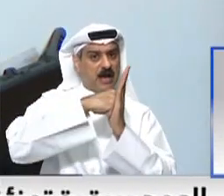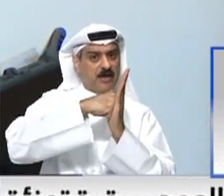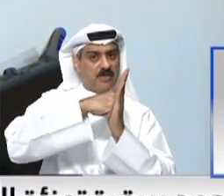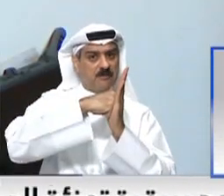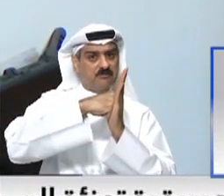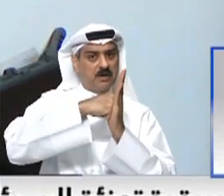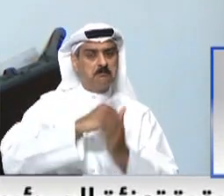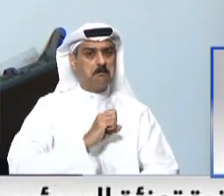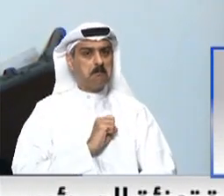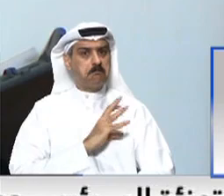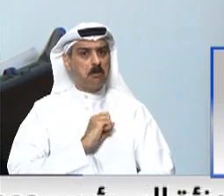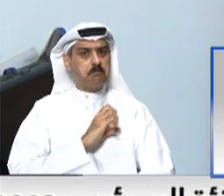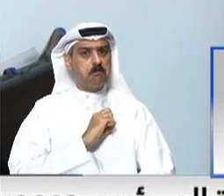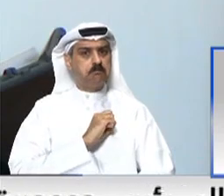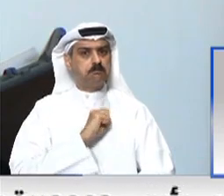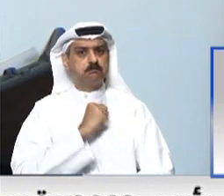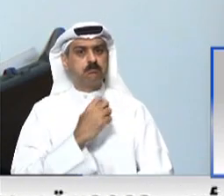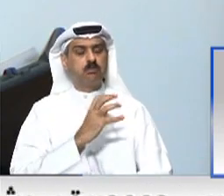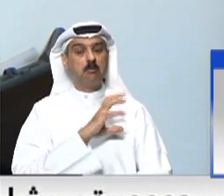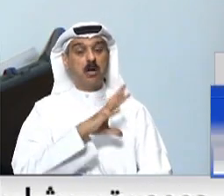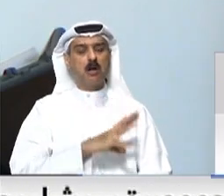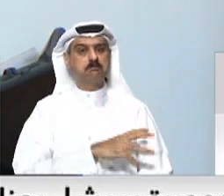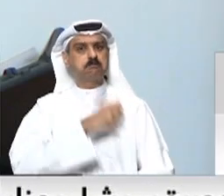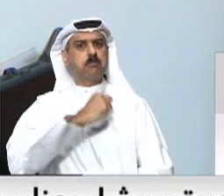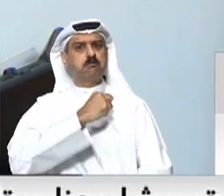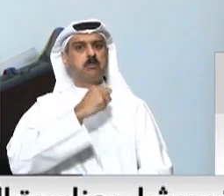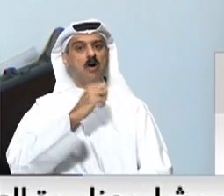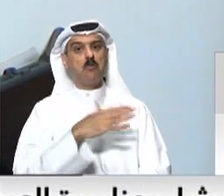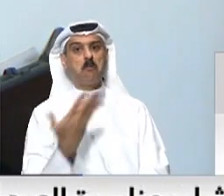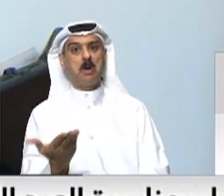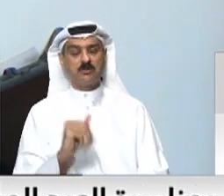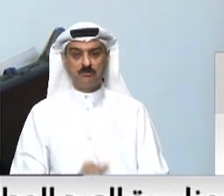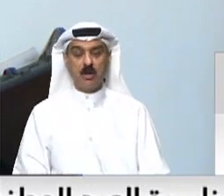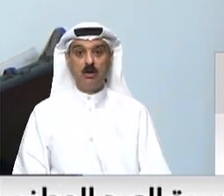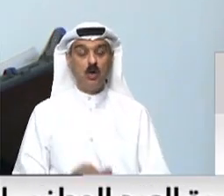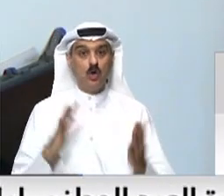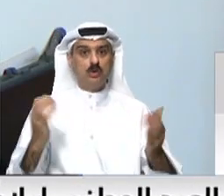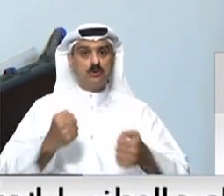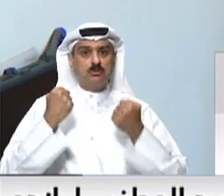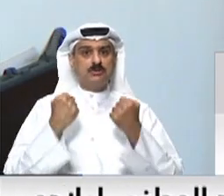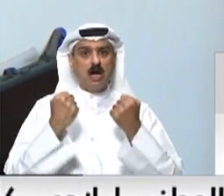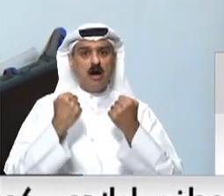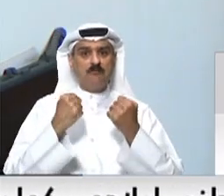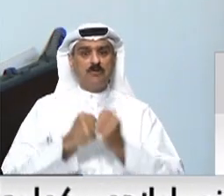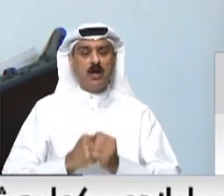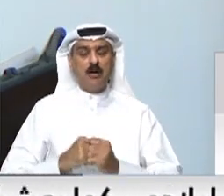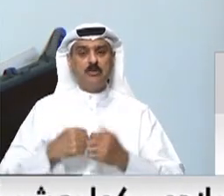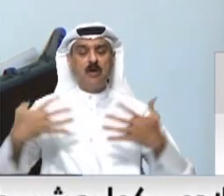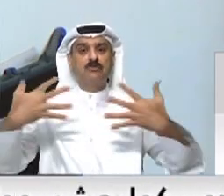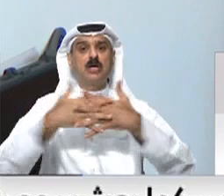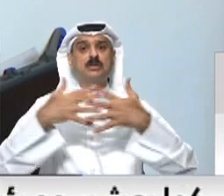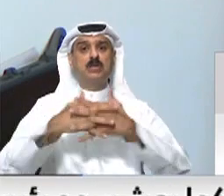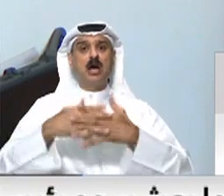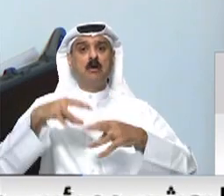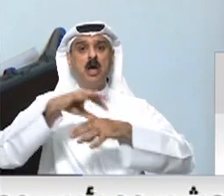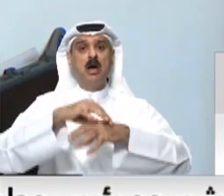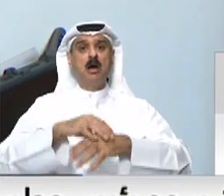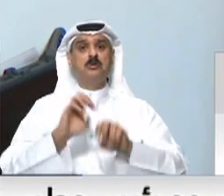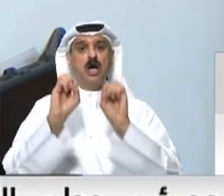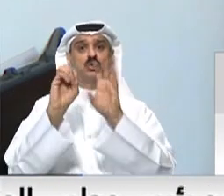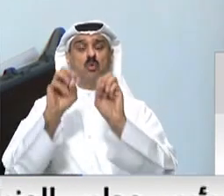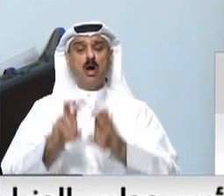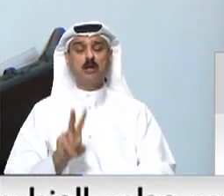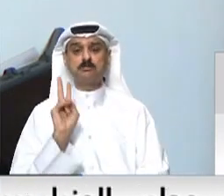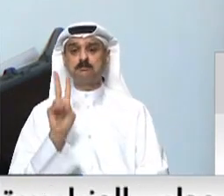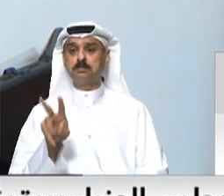توقف قلب. اتفاجأنا من ضمن الصعوبات اللي كنا نواجهها ازدحام بالمتفرجين. كان من ضمن